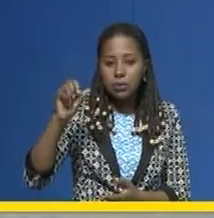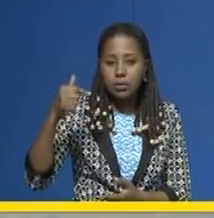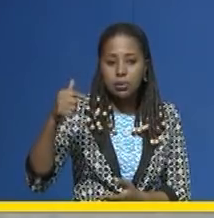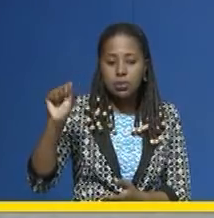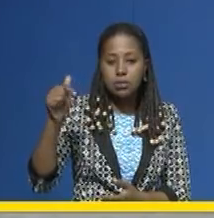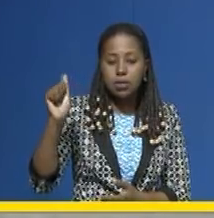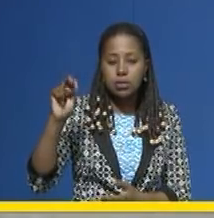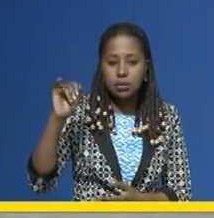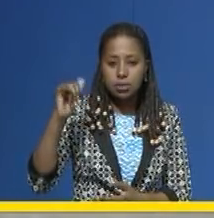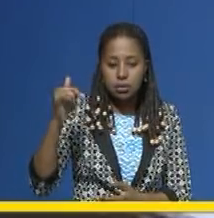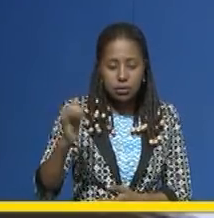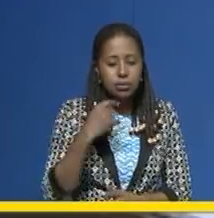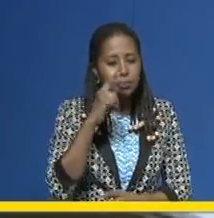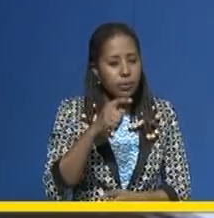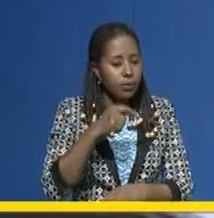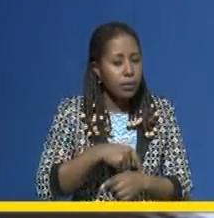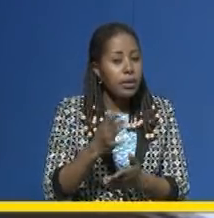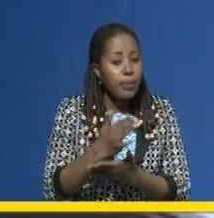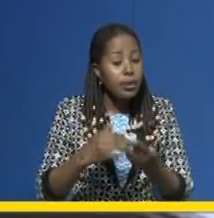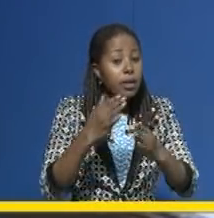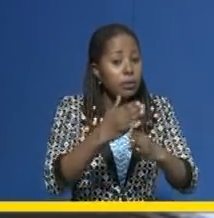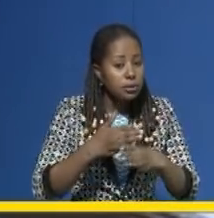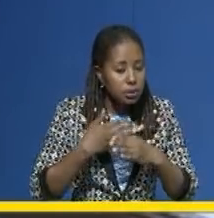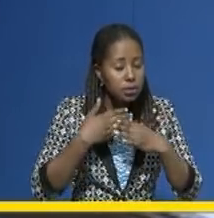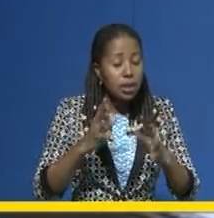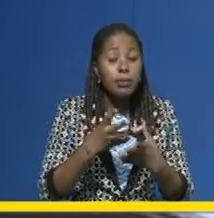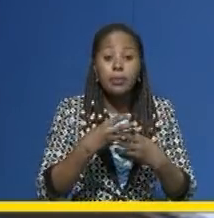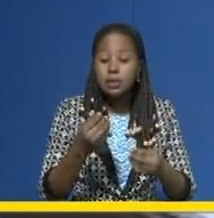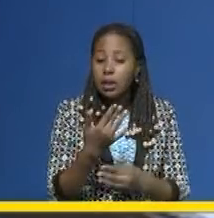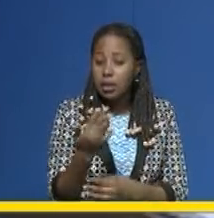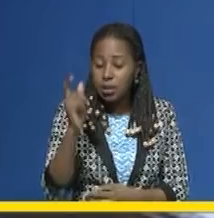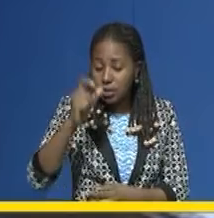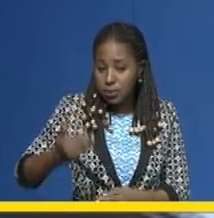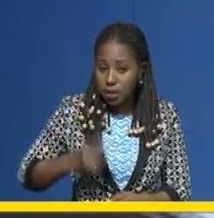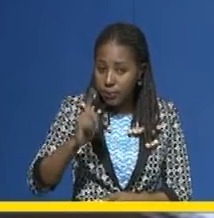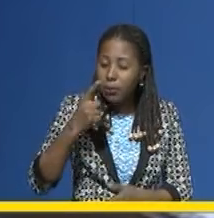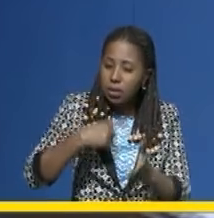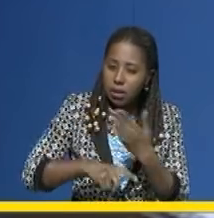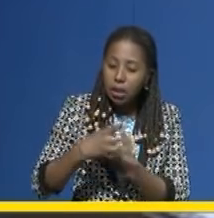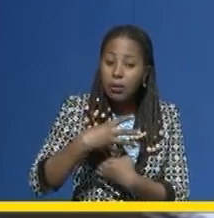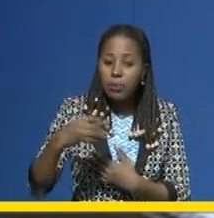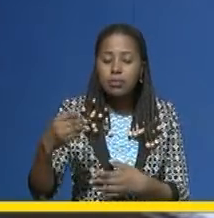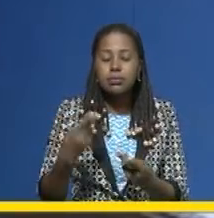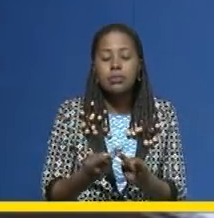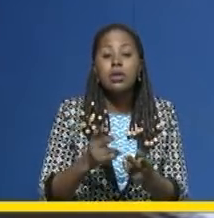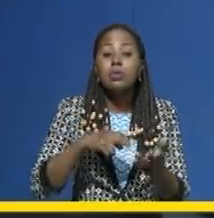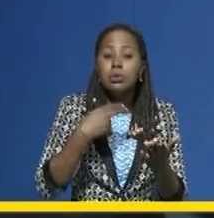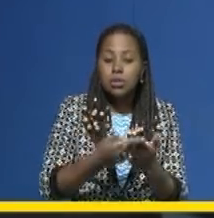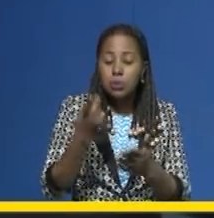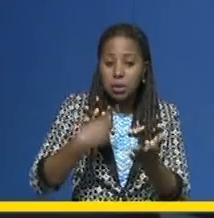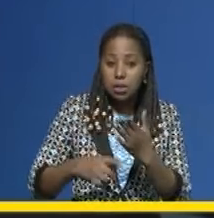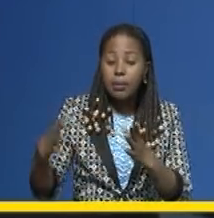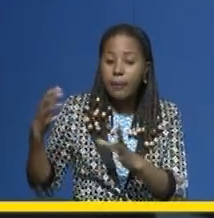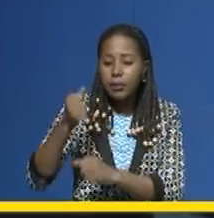Kanyasu anayesema hayo wakati ambapo baadhi ya hoteli zikiwa zimepoteza idadi kubwa ya wageni wanaoingia na kutoka, na hivyo kushindwa kuingizia